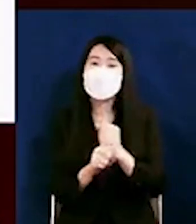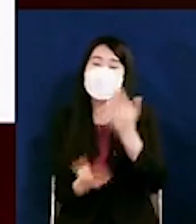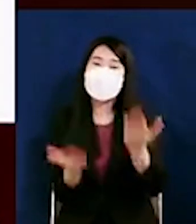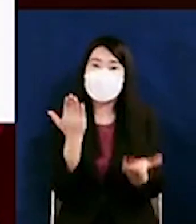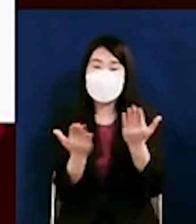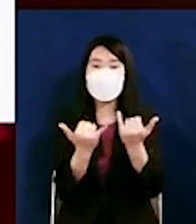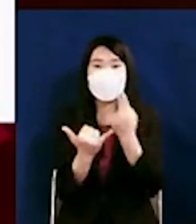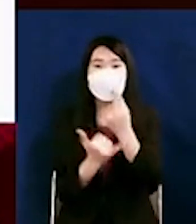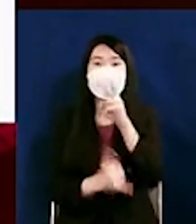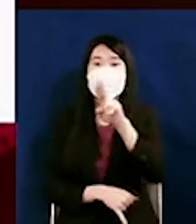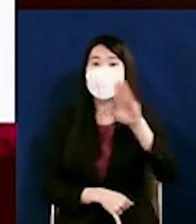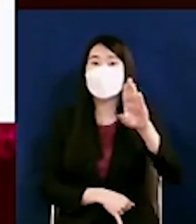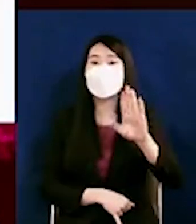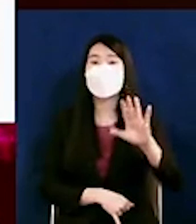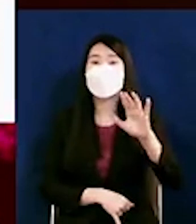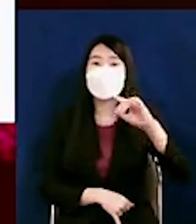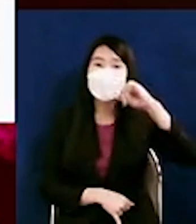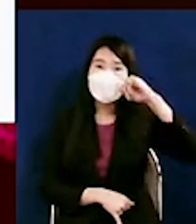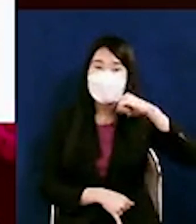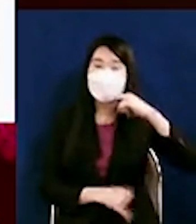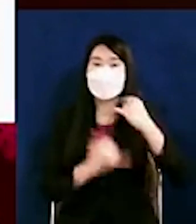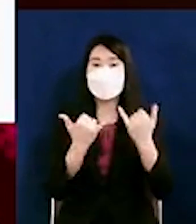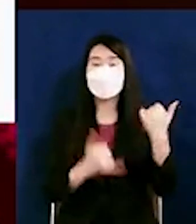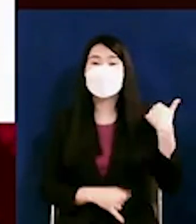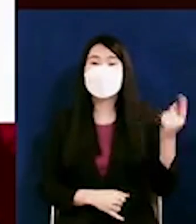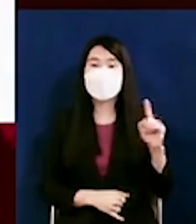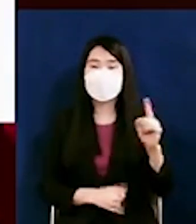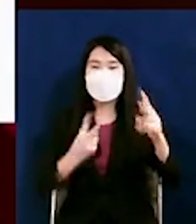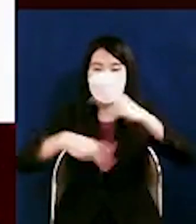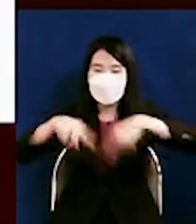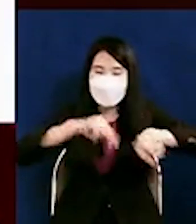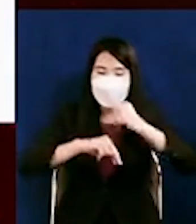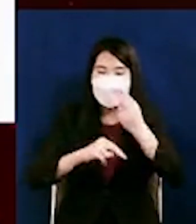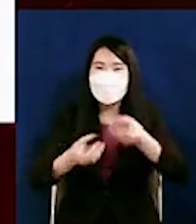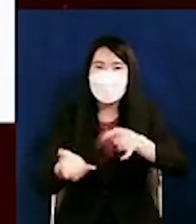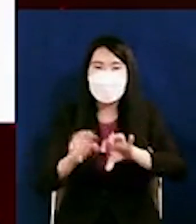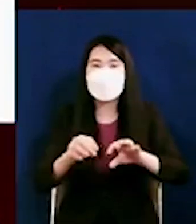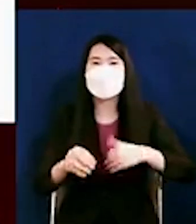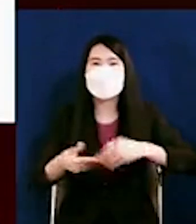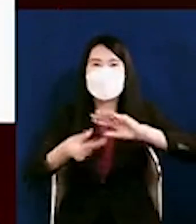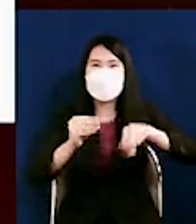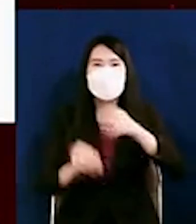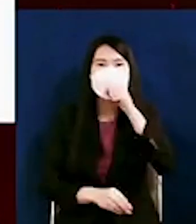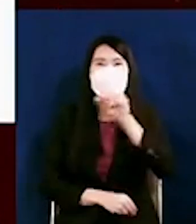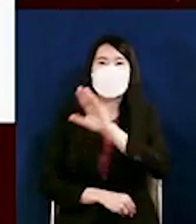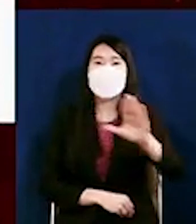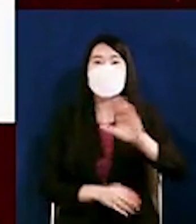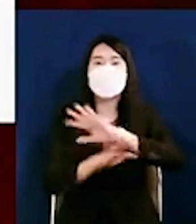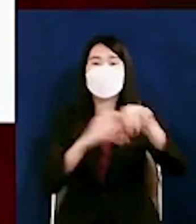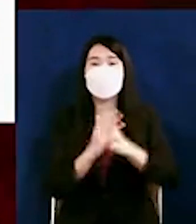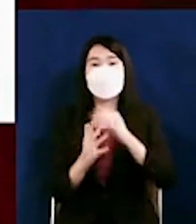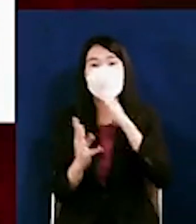ระบบของเราเนี่ยเราได้ทำการตรวจรหัสพันธุกรรมทั้งตัวเนี่ยอย่างน้อยสัปด